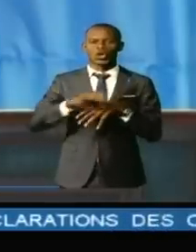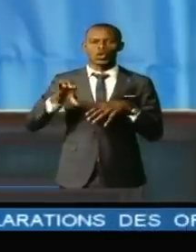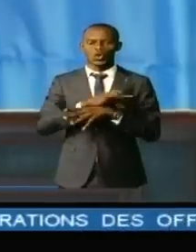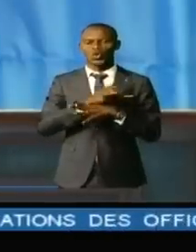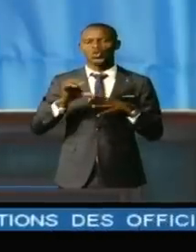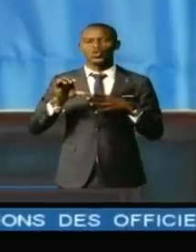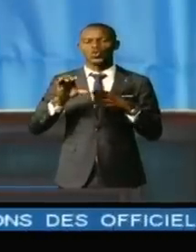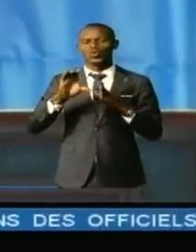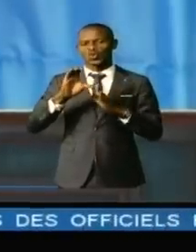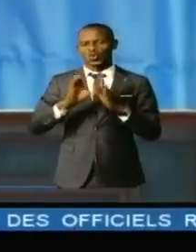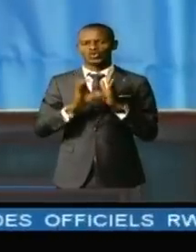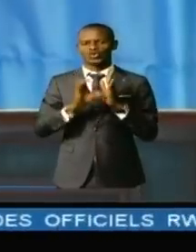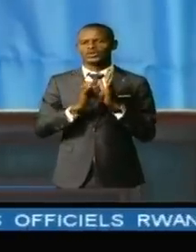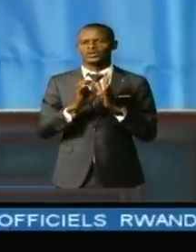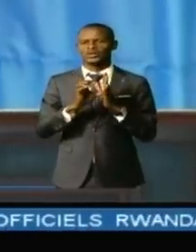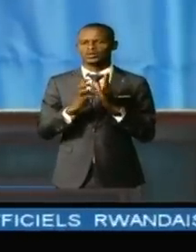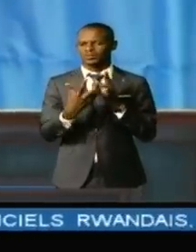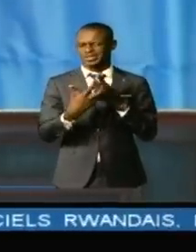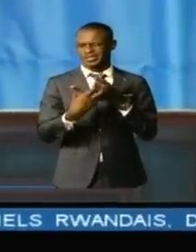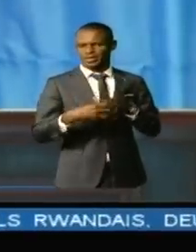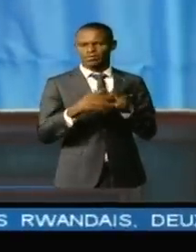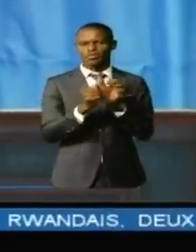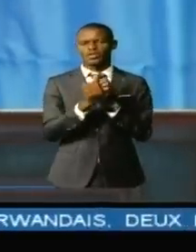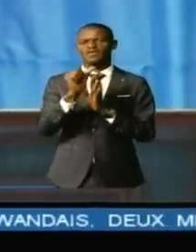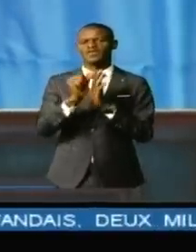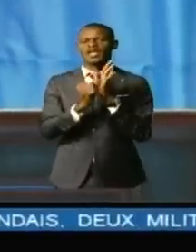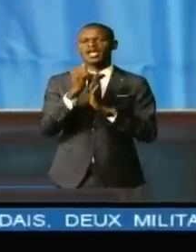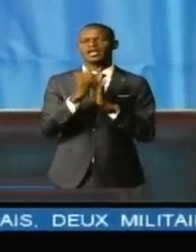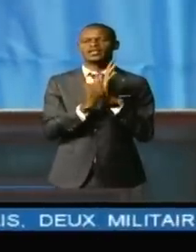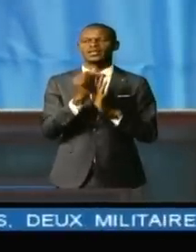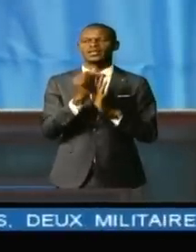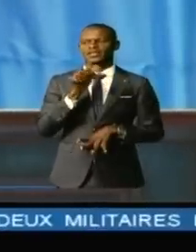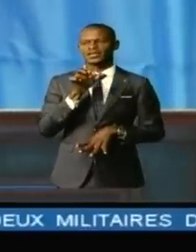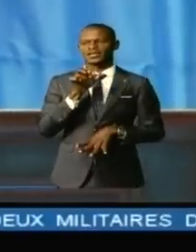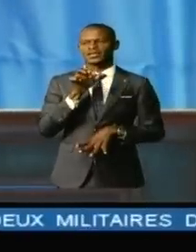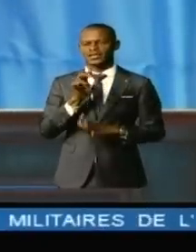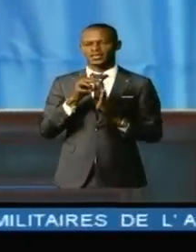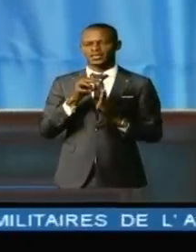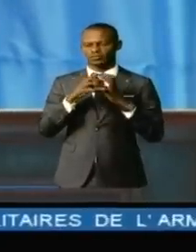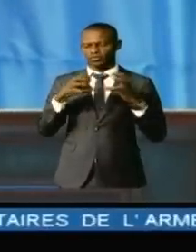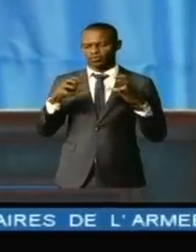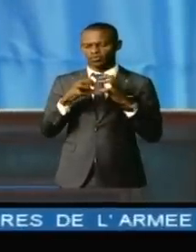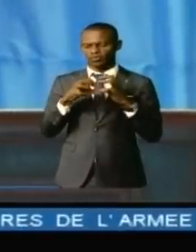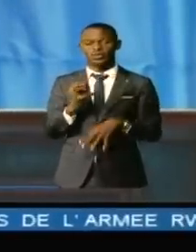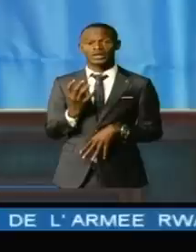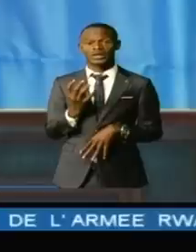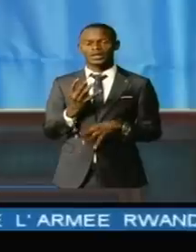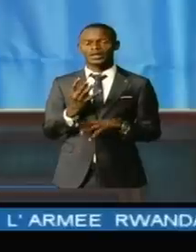Conformément à l'article 17, alinéa 4 du règlement